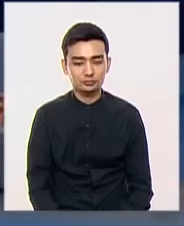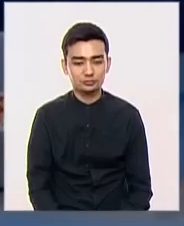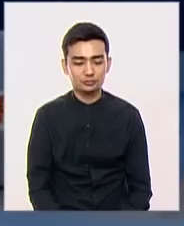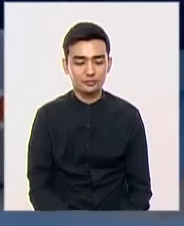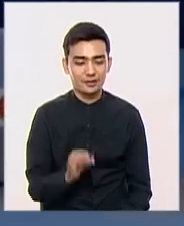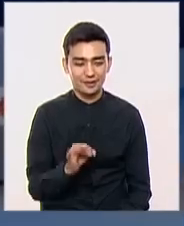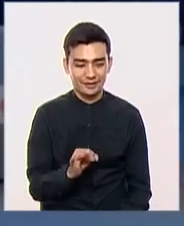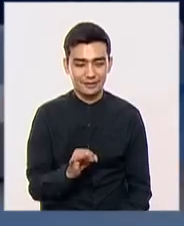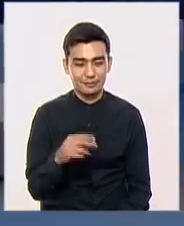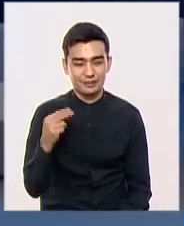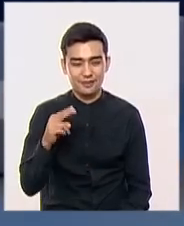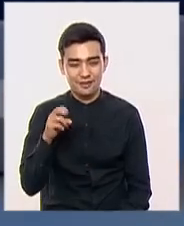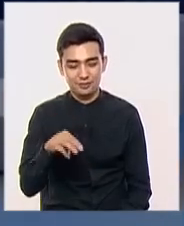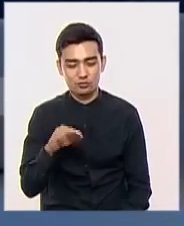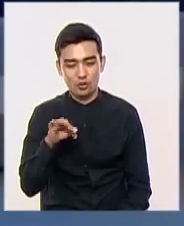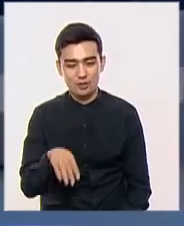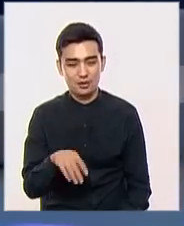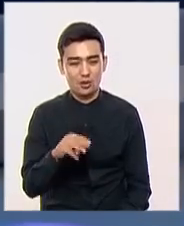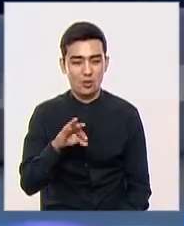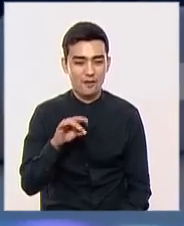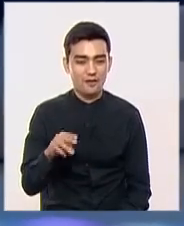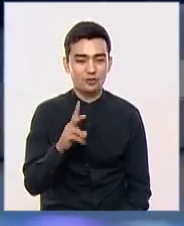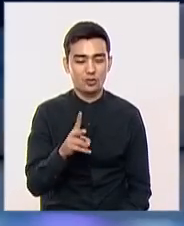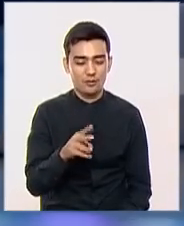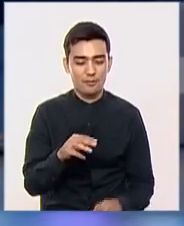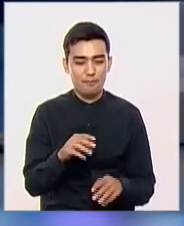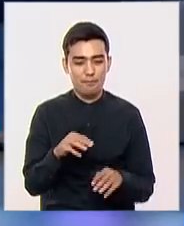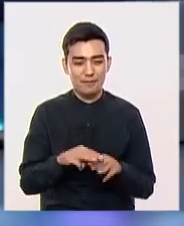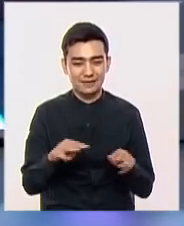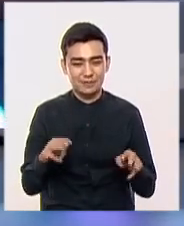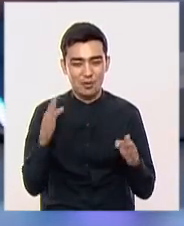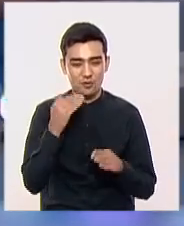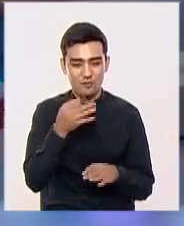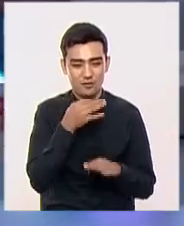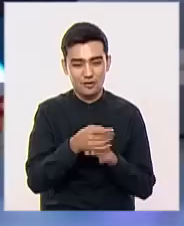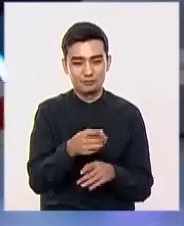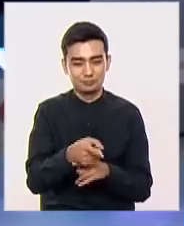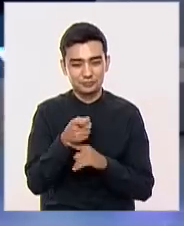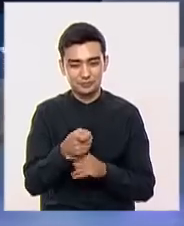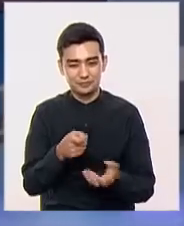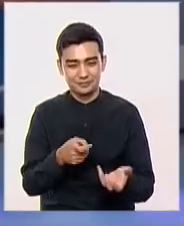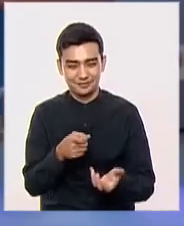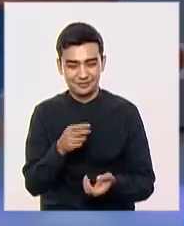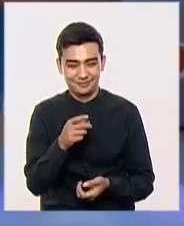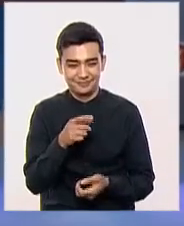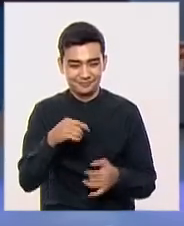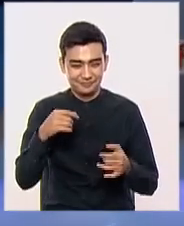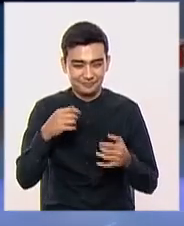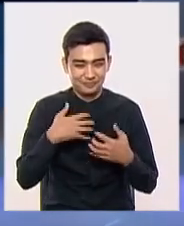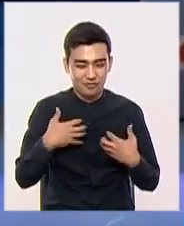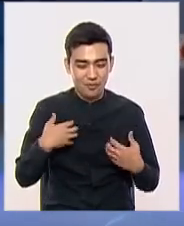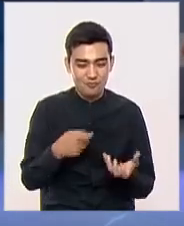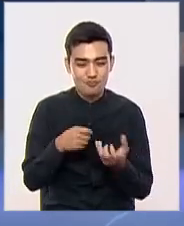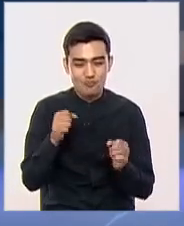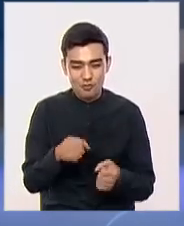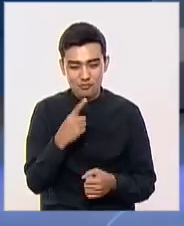Сондай Касым Жомарт Токаев кийиктерди атууга рухсат берген экология министри Серкали Брекешевка да сөгүш жарыялады.